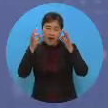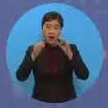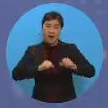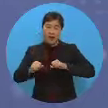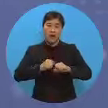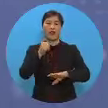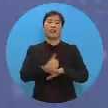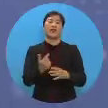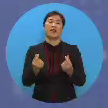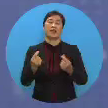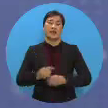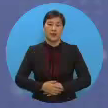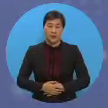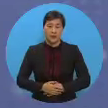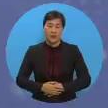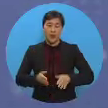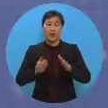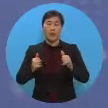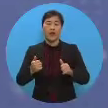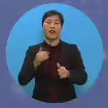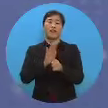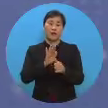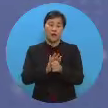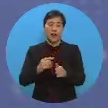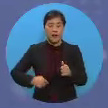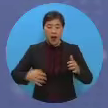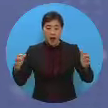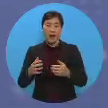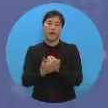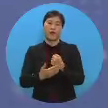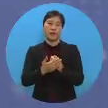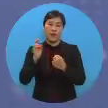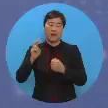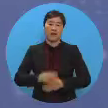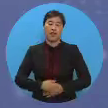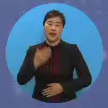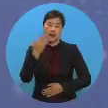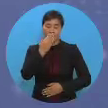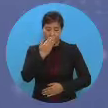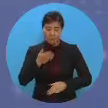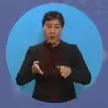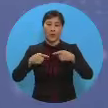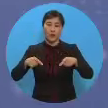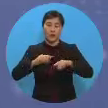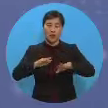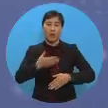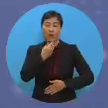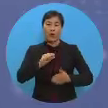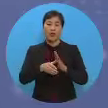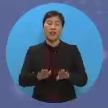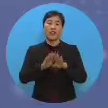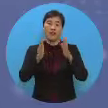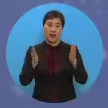열정으로 도정을 펼친 성과일 텐데요. 이런 결과는 도민의 응원과 협력 덕분입니다. 투명하고 겸손한